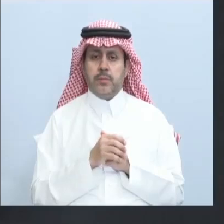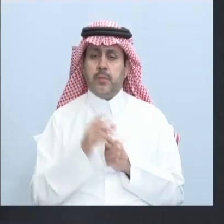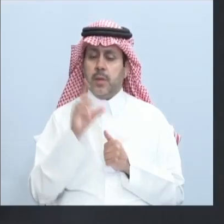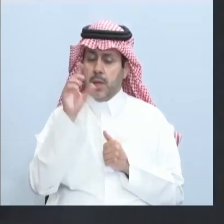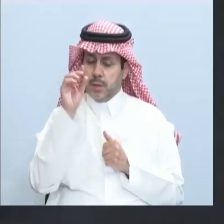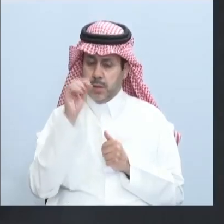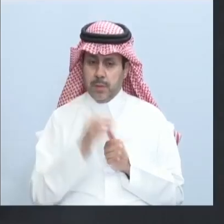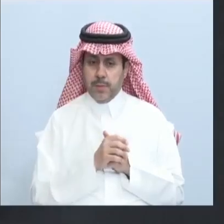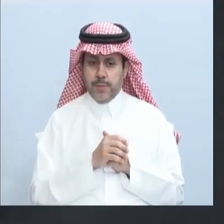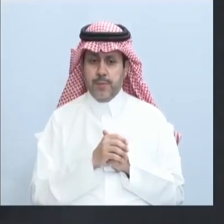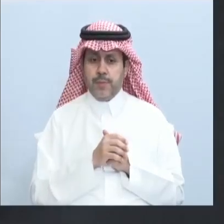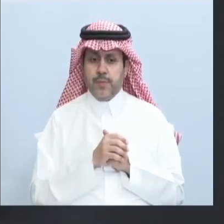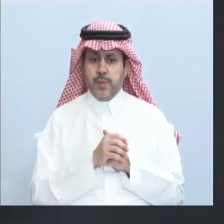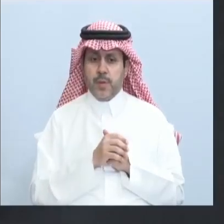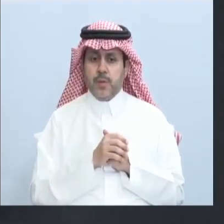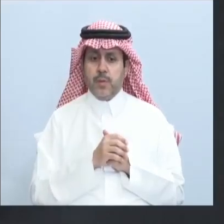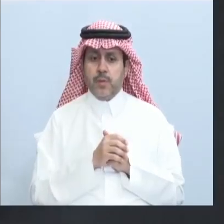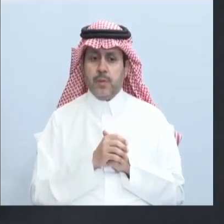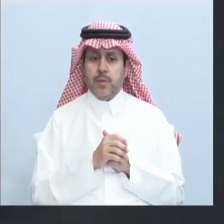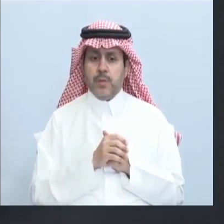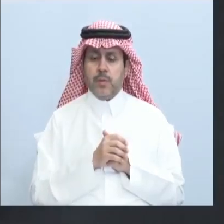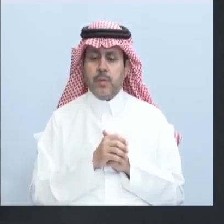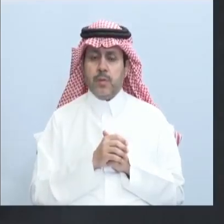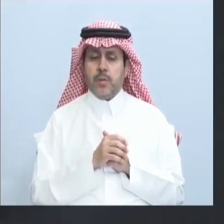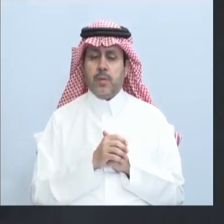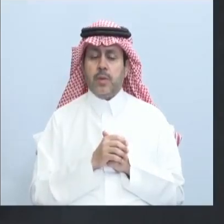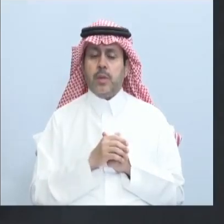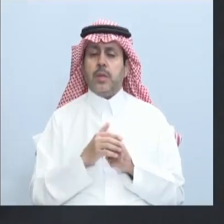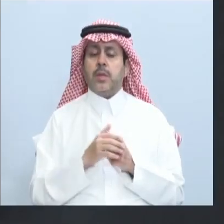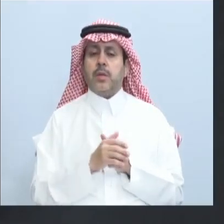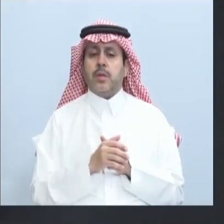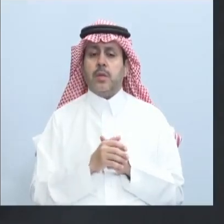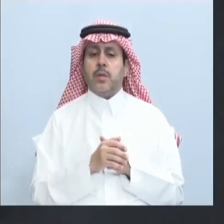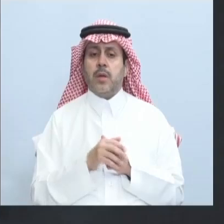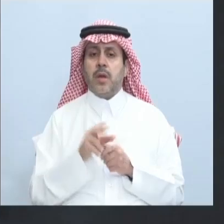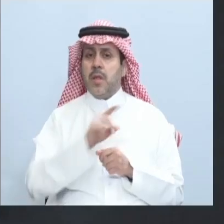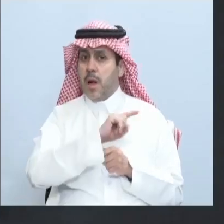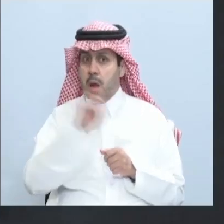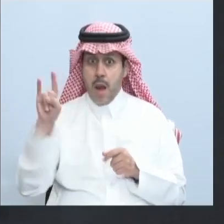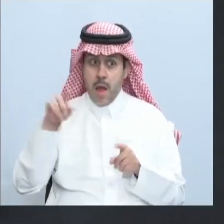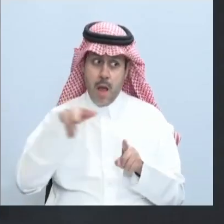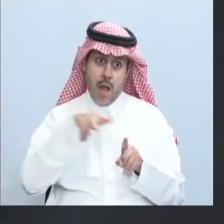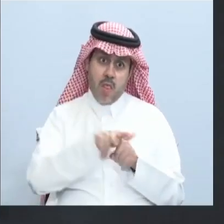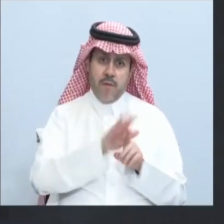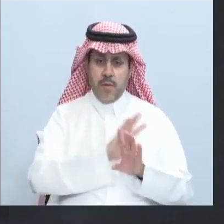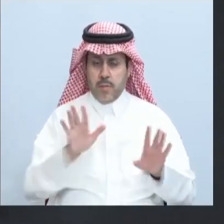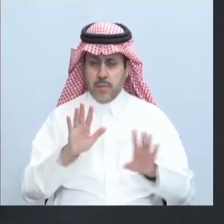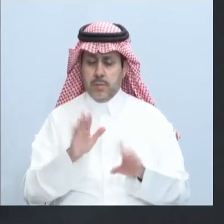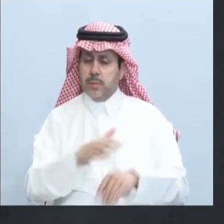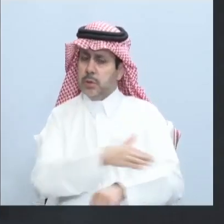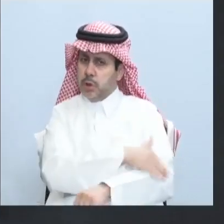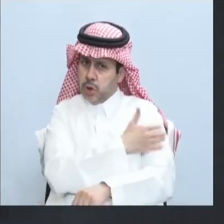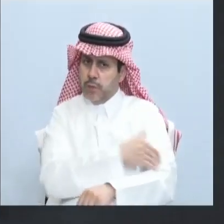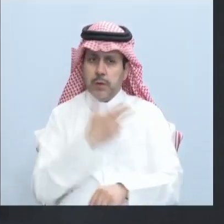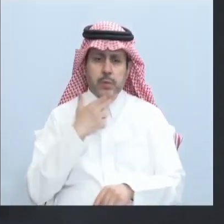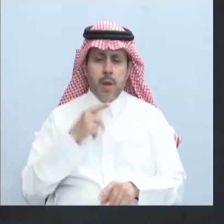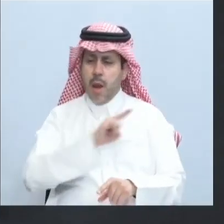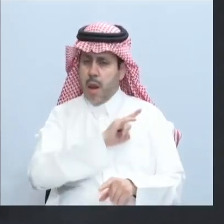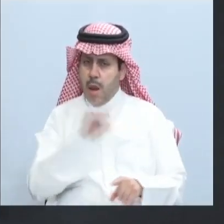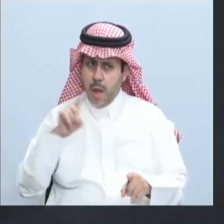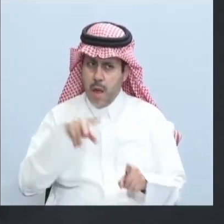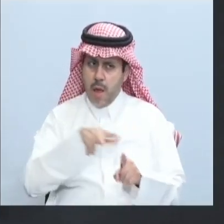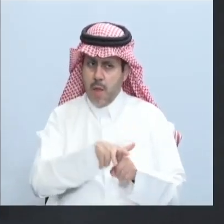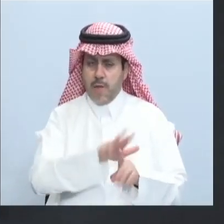احسنتم نقول الصفح الجميل الذي لا اذى فيه الذي لا اذى لا اذى فيه هذا هو المراد